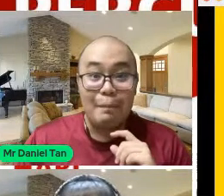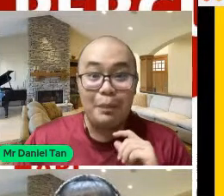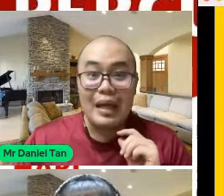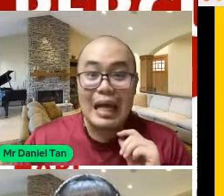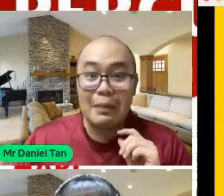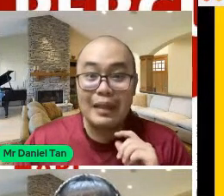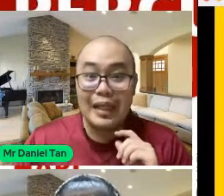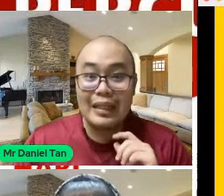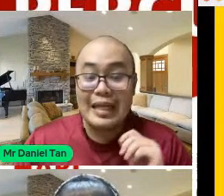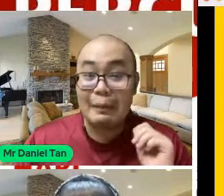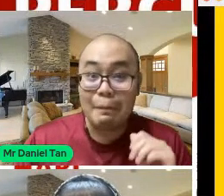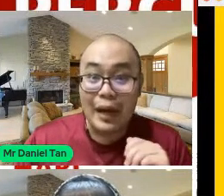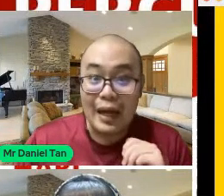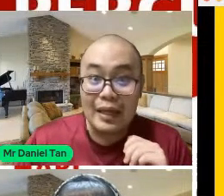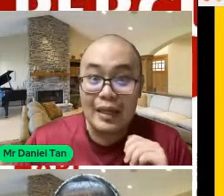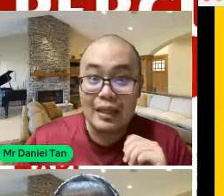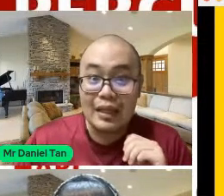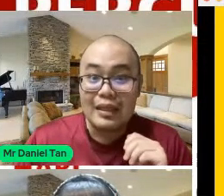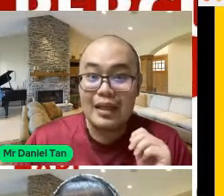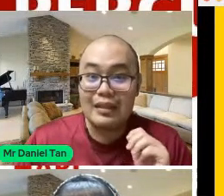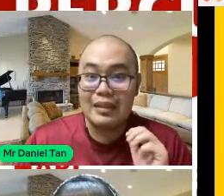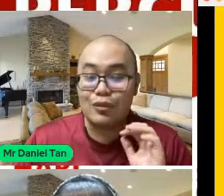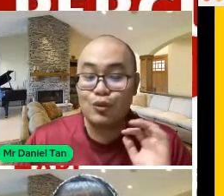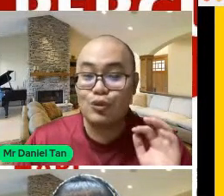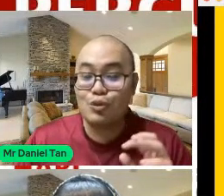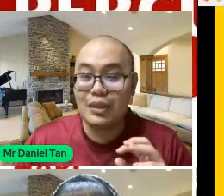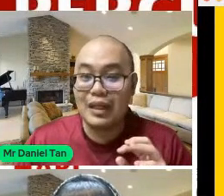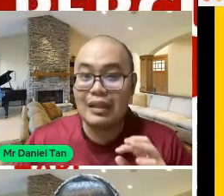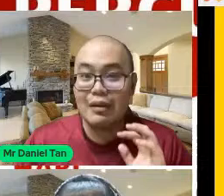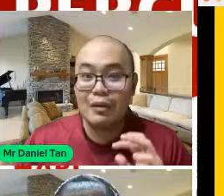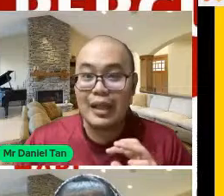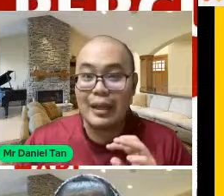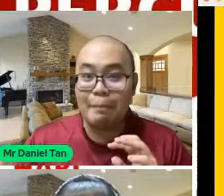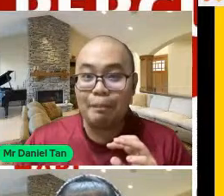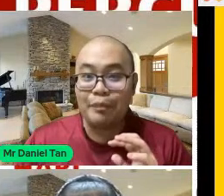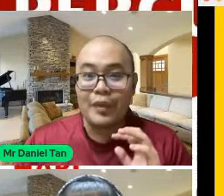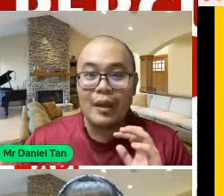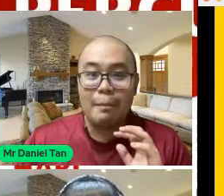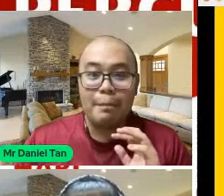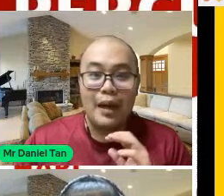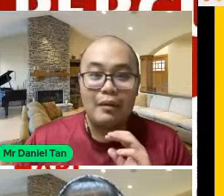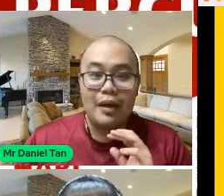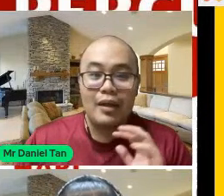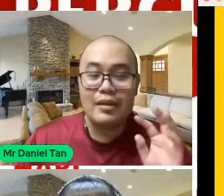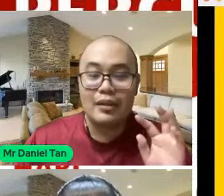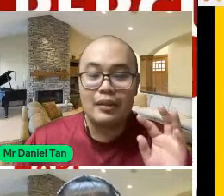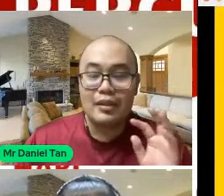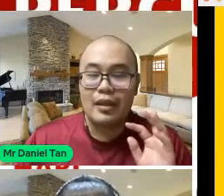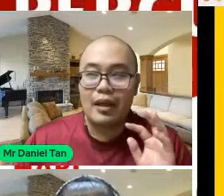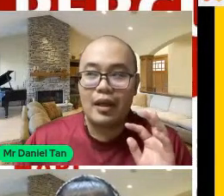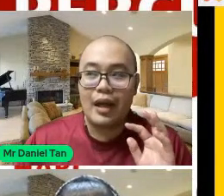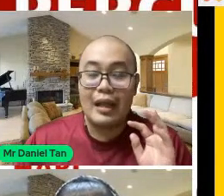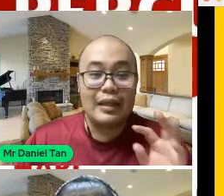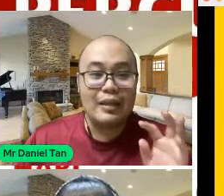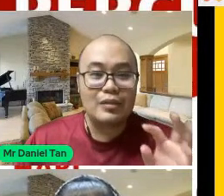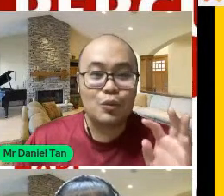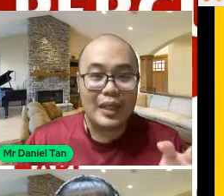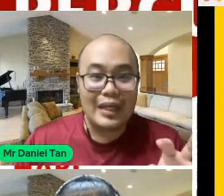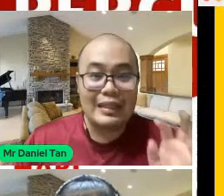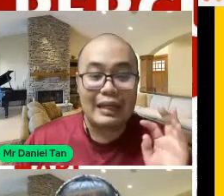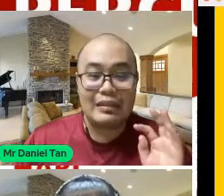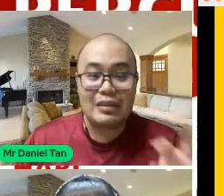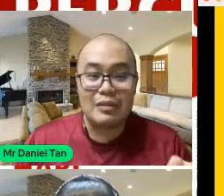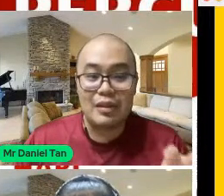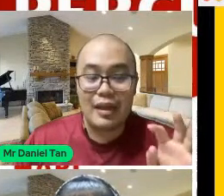beberapa amalan yang baik yang ditunjukkan oleh para ahli